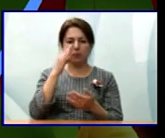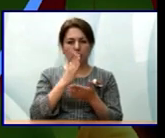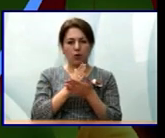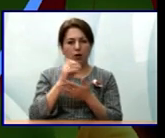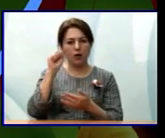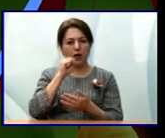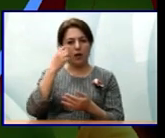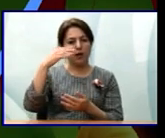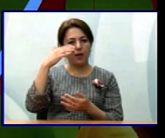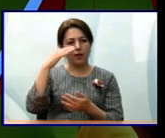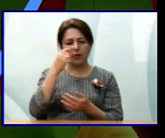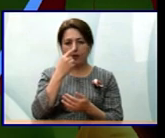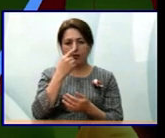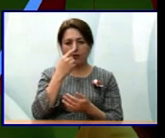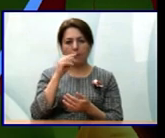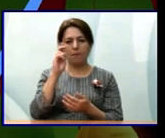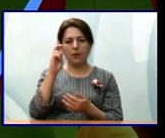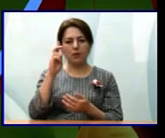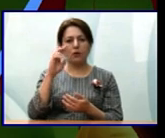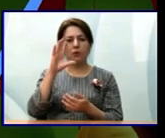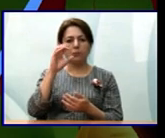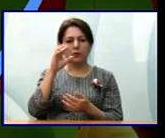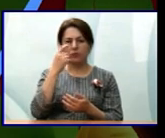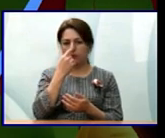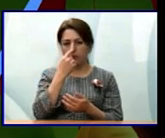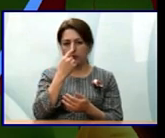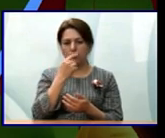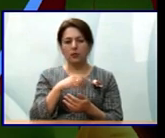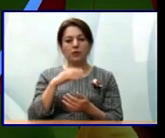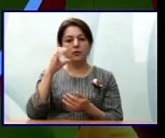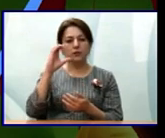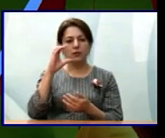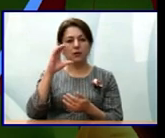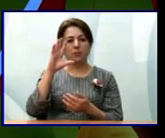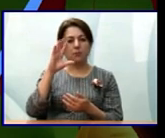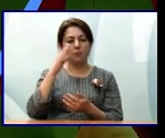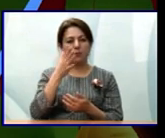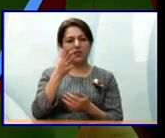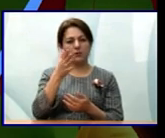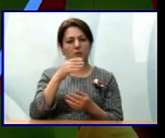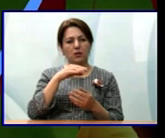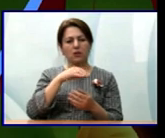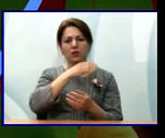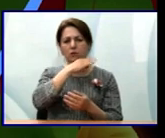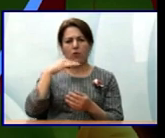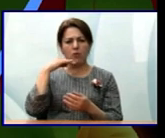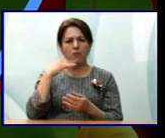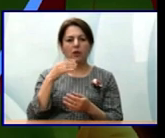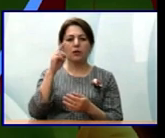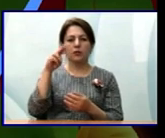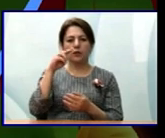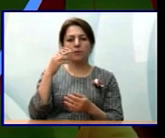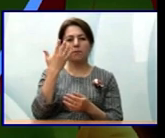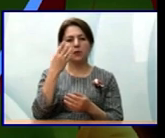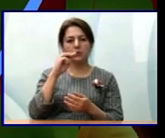A. 50 ga yaqin, B. 500 ga yaqin, C. 5000 dan ortiq, D.